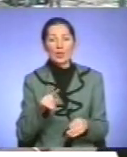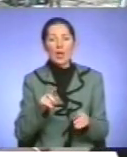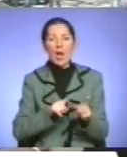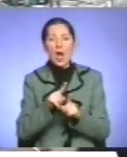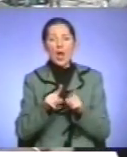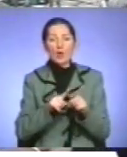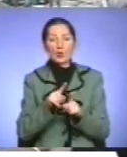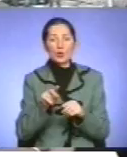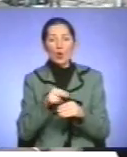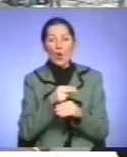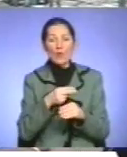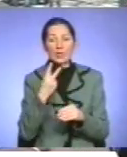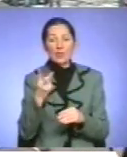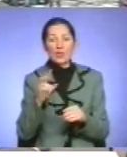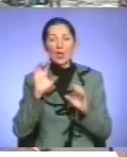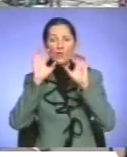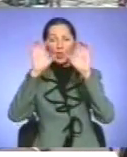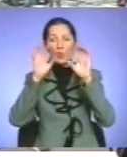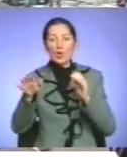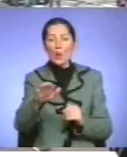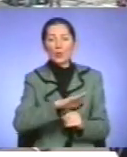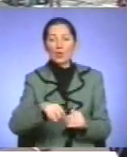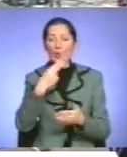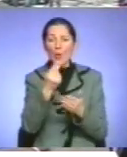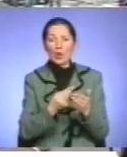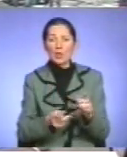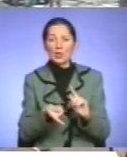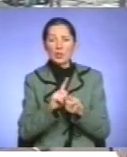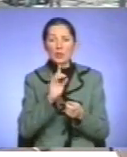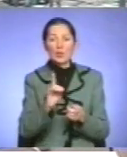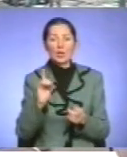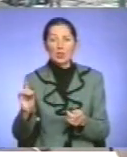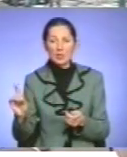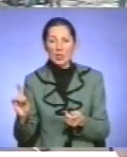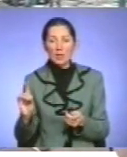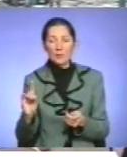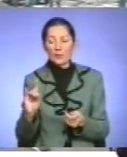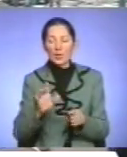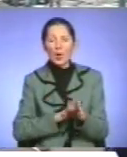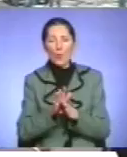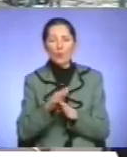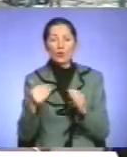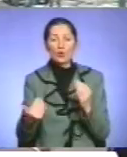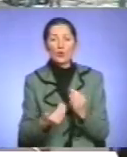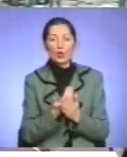реконструювали дві волейбольних площадочки з покраскою, з заміною крісел, з повністю з